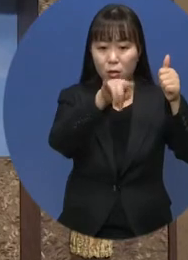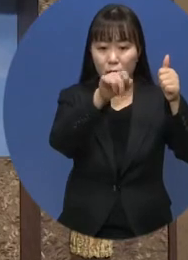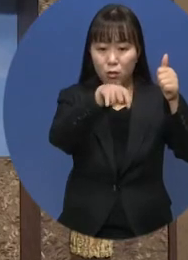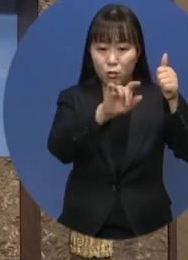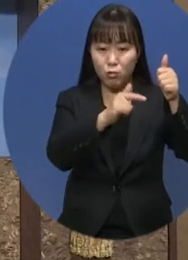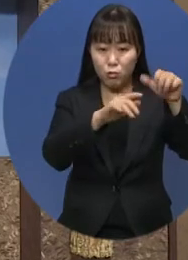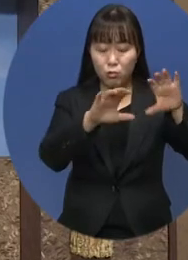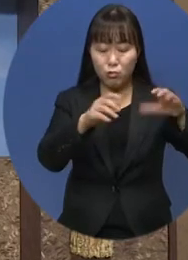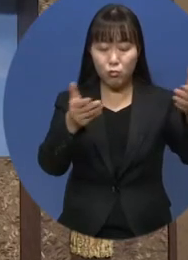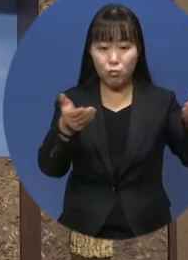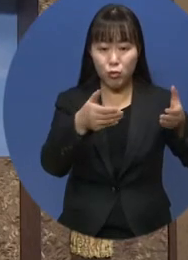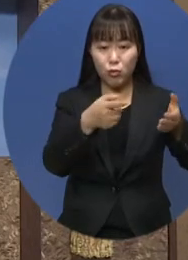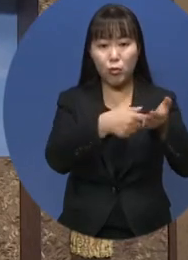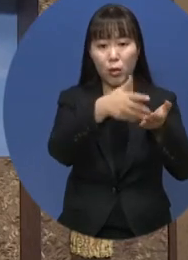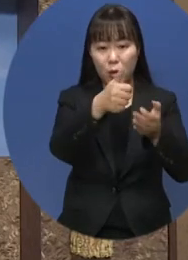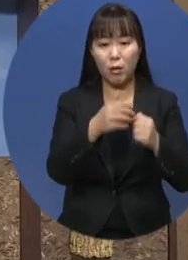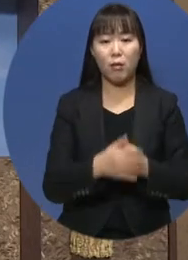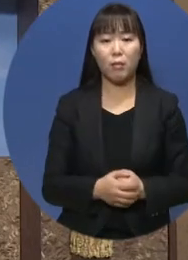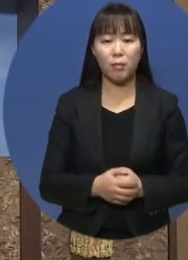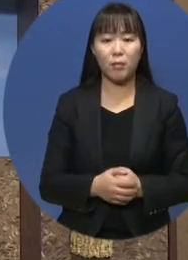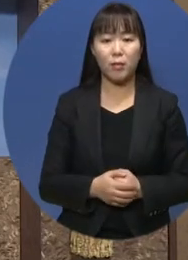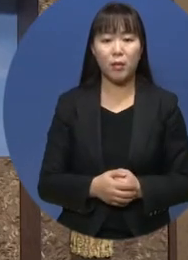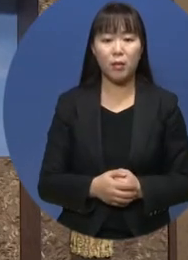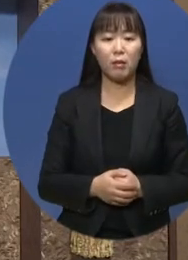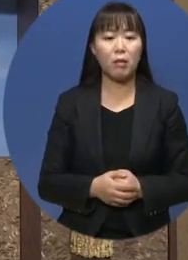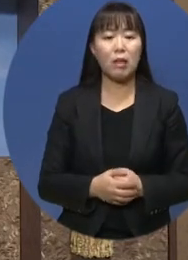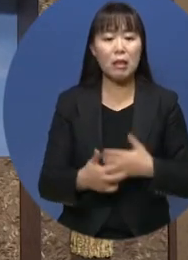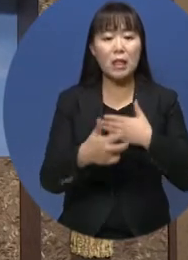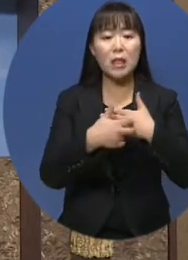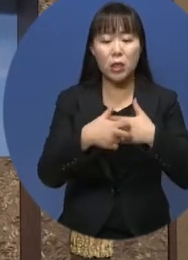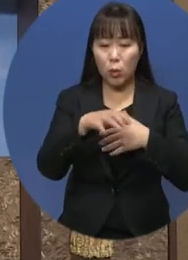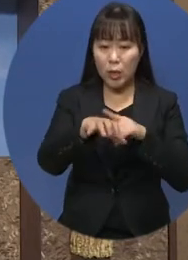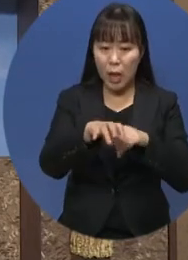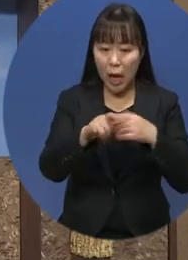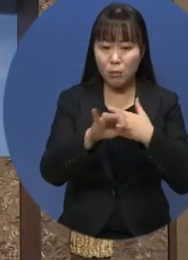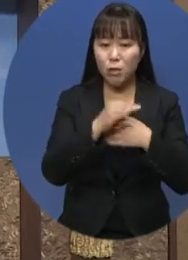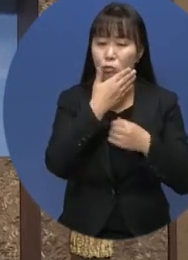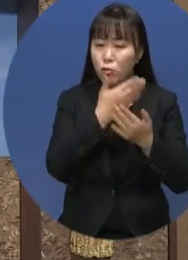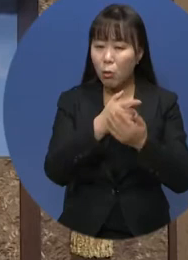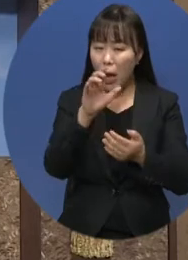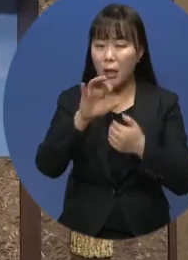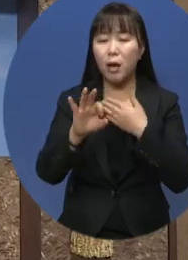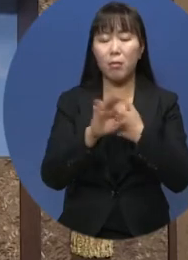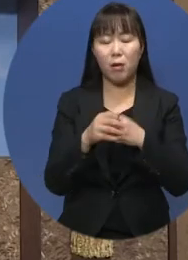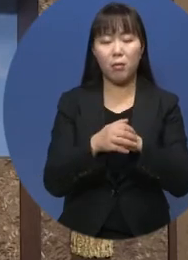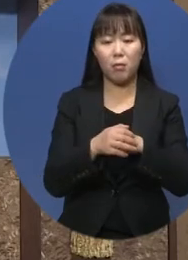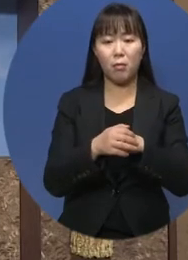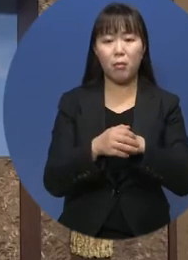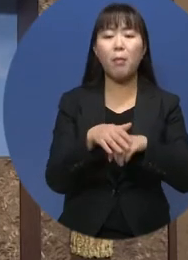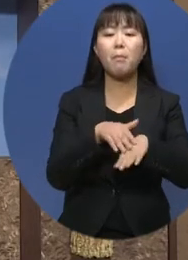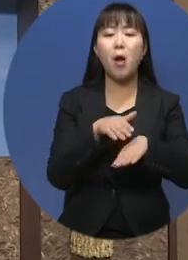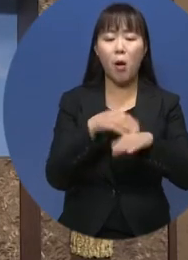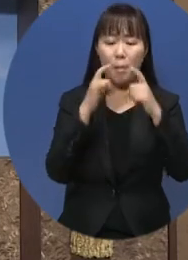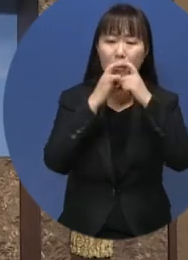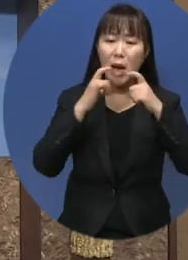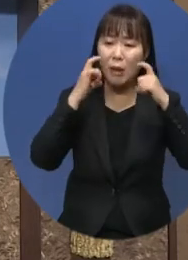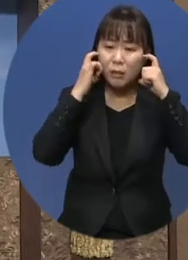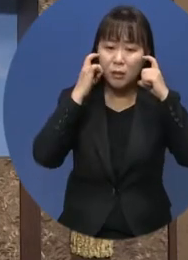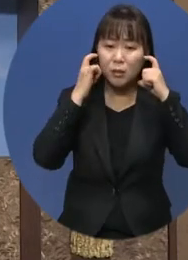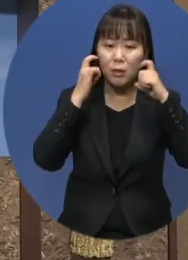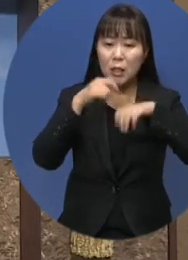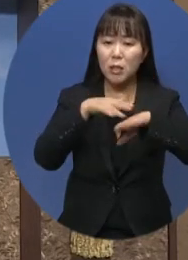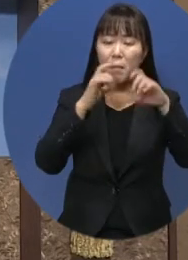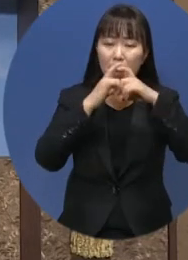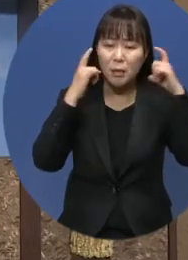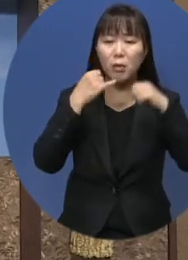정세균 국무총리 있게 어려운 장에서 아니면 중요한 곳이 아닌 다면 몇 마스크 천